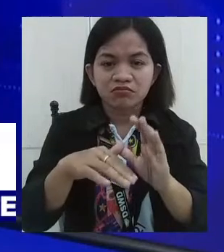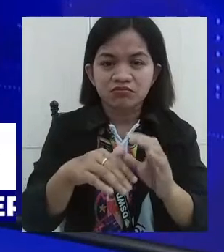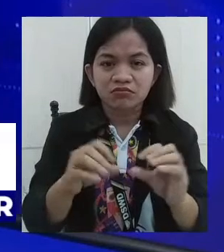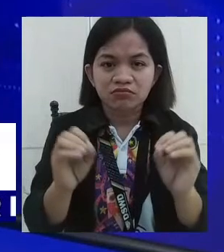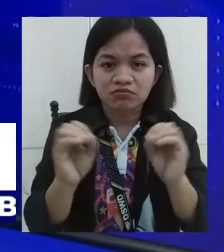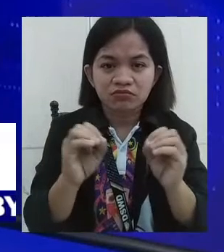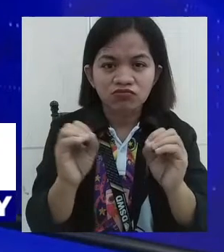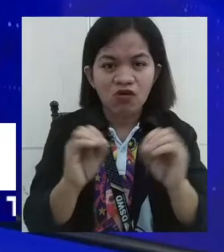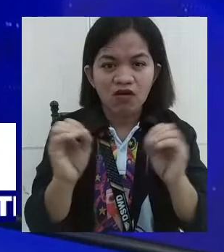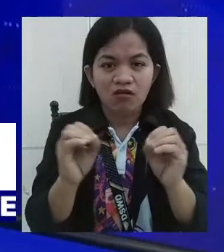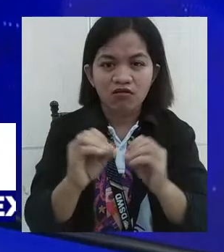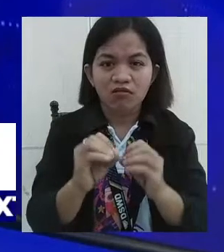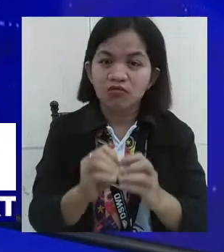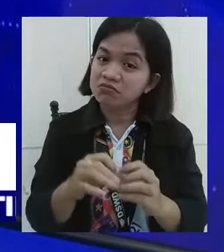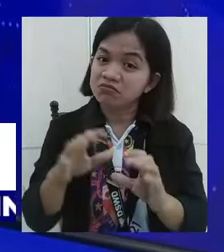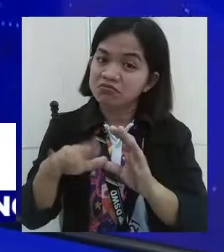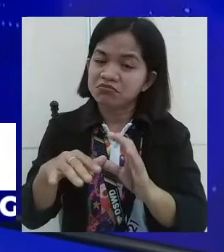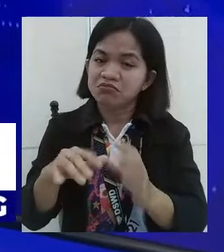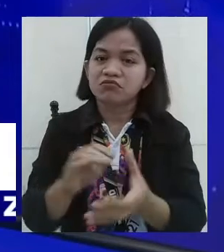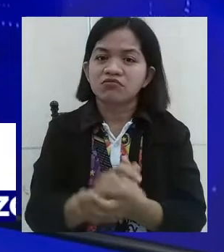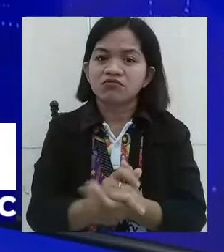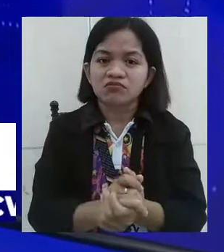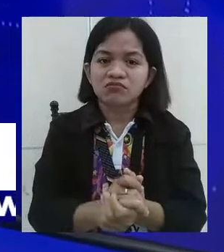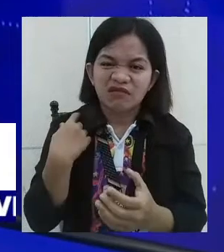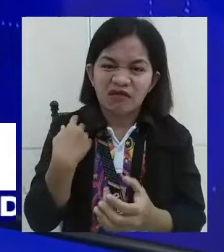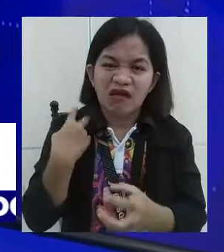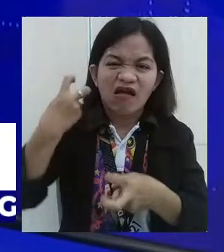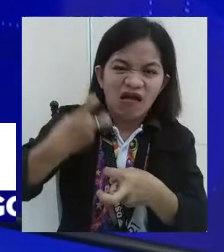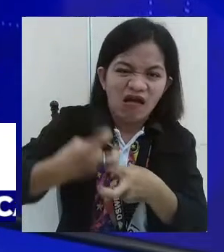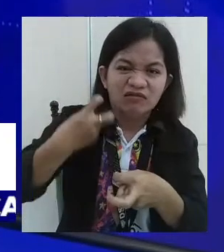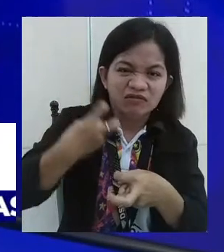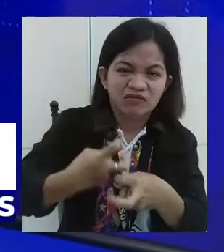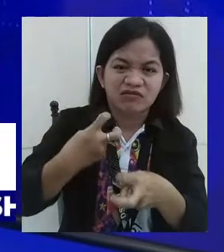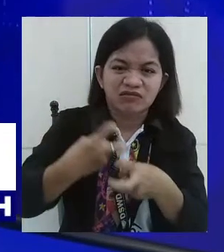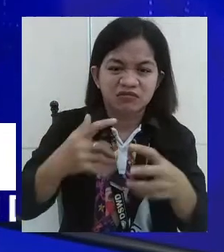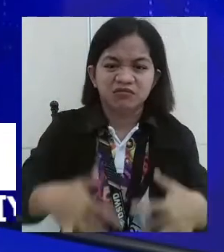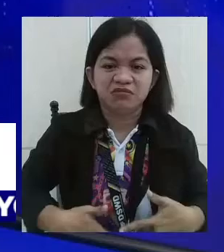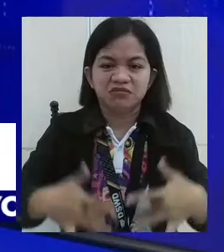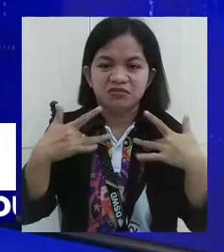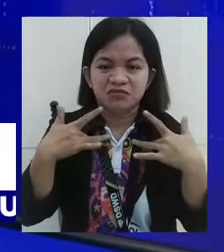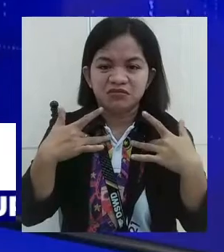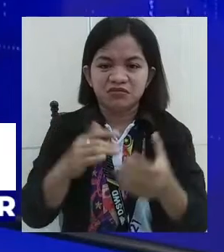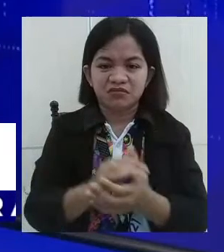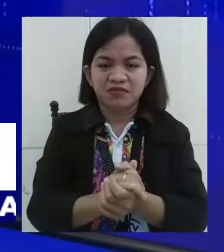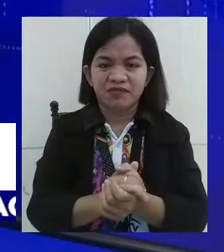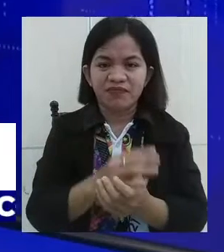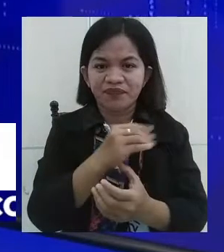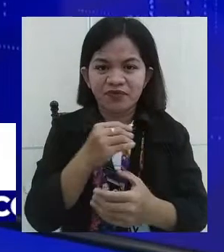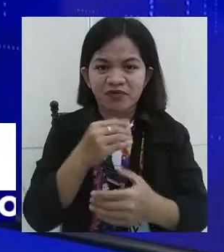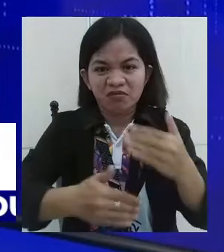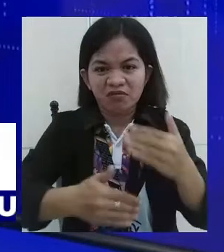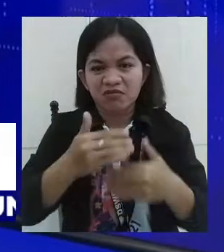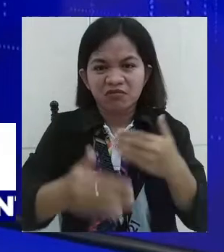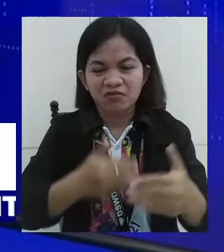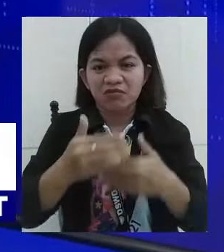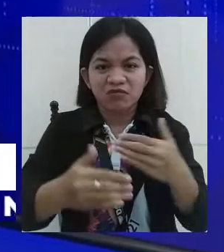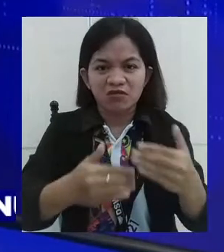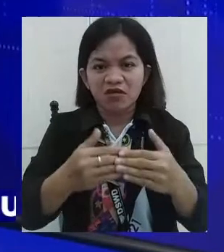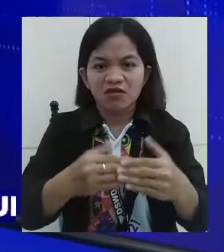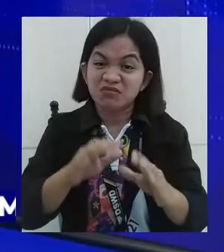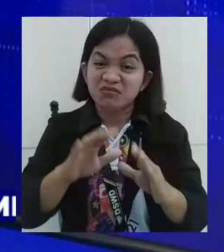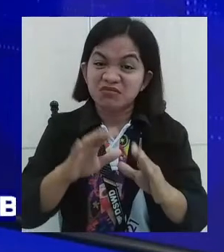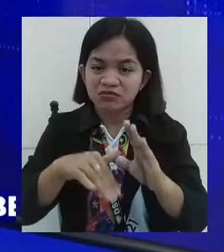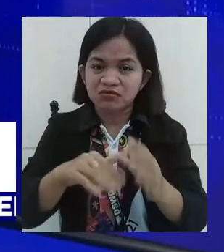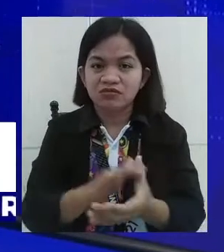naghirap ng husto, lalo na ho sa persons with disabilities, dahil ang issue dyan, hindi